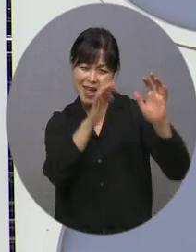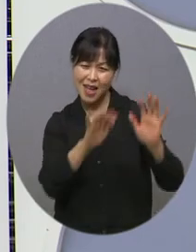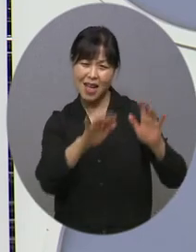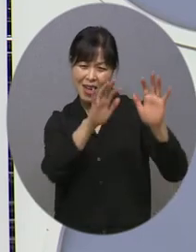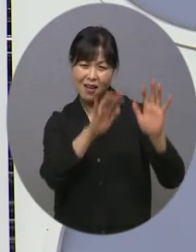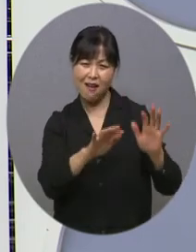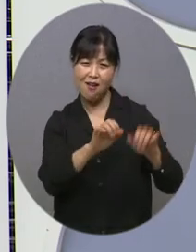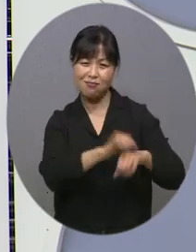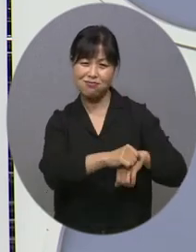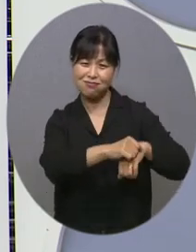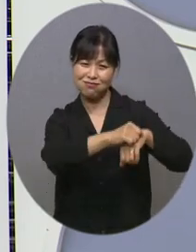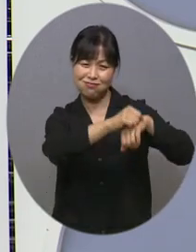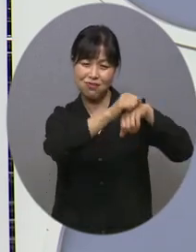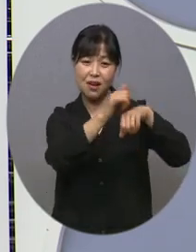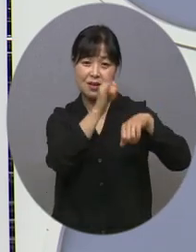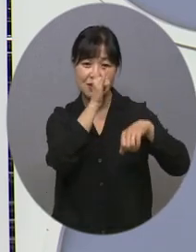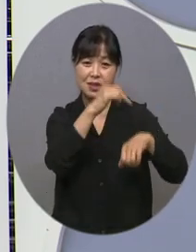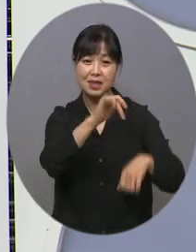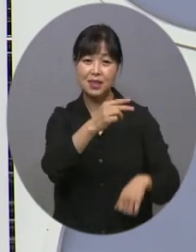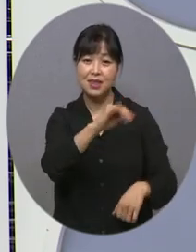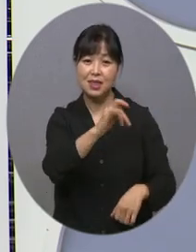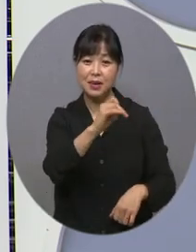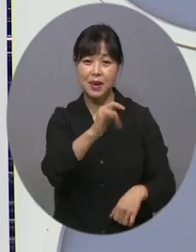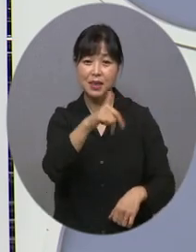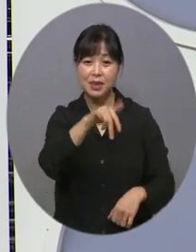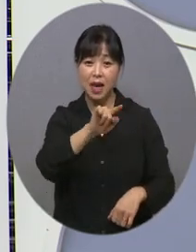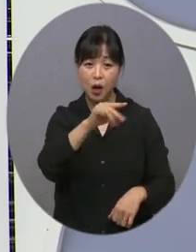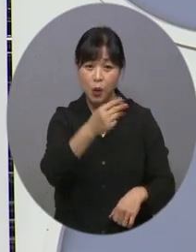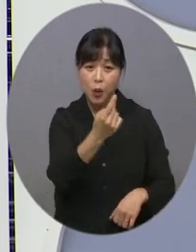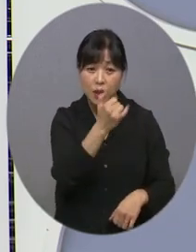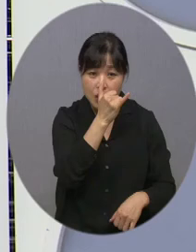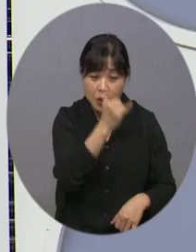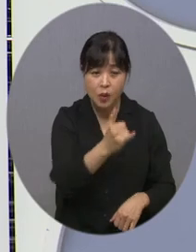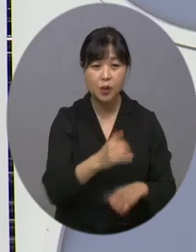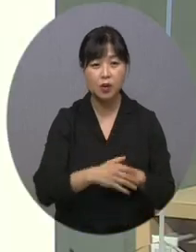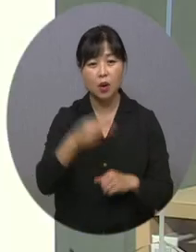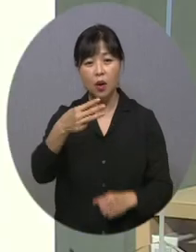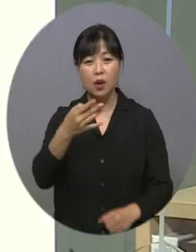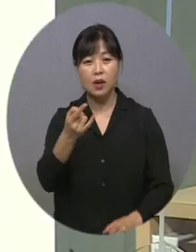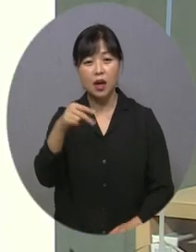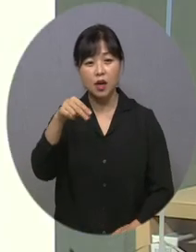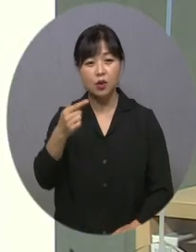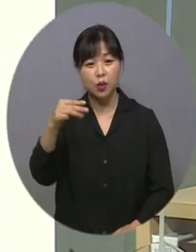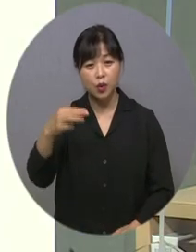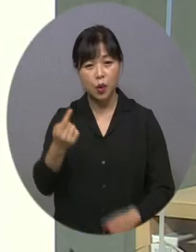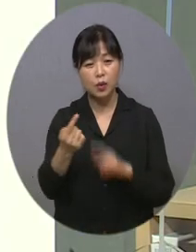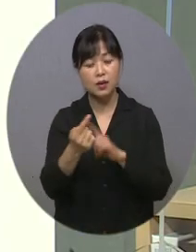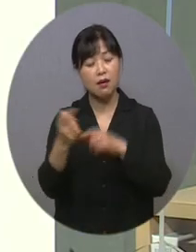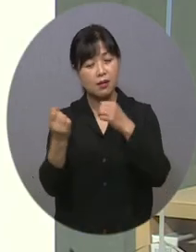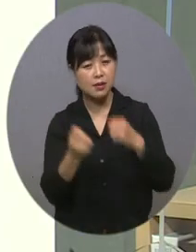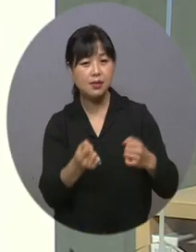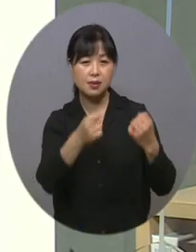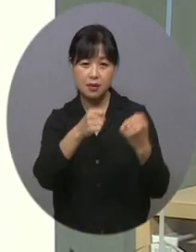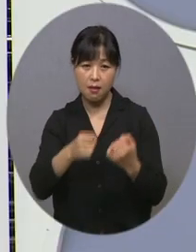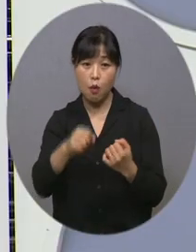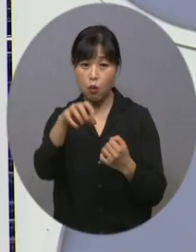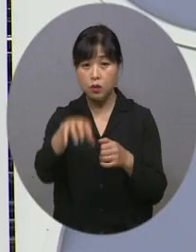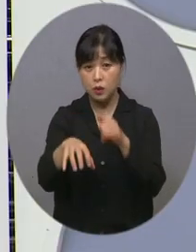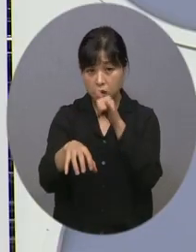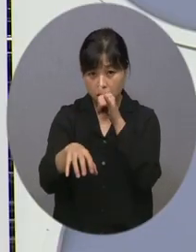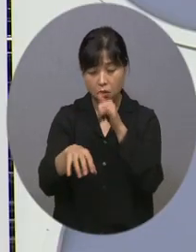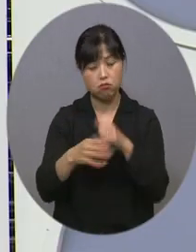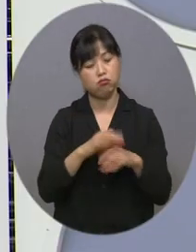그 킬리만자로나 이런 데. 예. 그리고 레소토 같은 데는 또 스키 슬로프도 있습니다. 이런 상황을 이제 일반 사람들은 잘 모르죠,